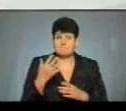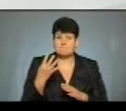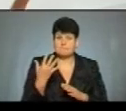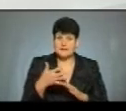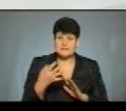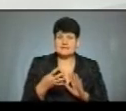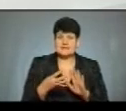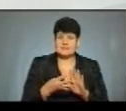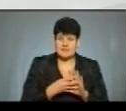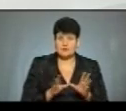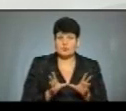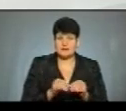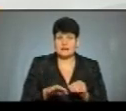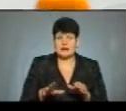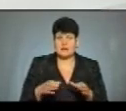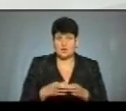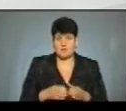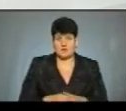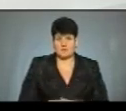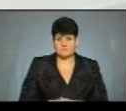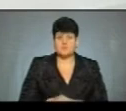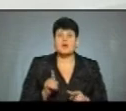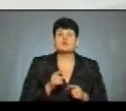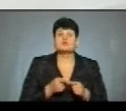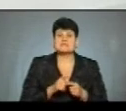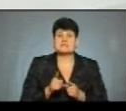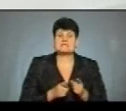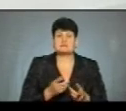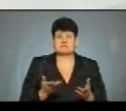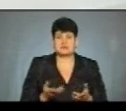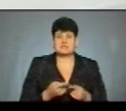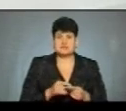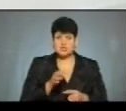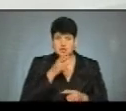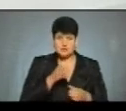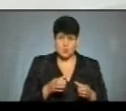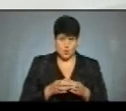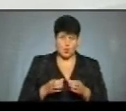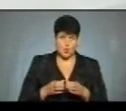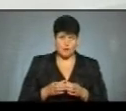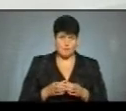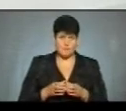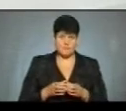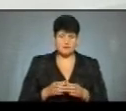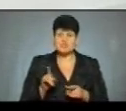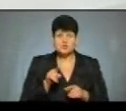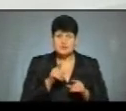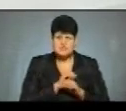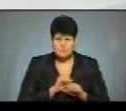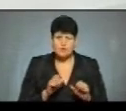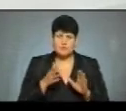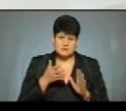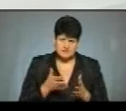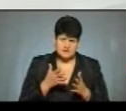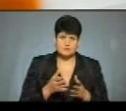59 об'єднаних територіальних громад. Ну, а що це змінить? Чи за цей час громади, ті, що неспроможні, вони і далі